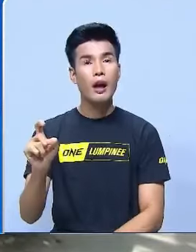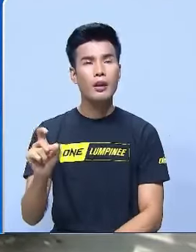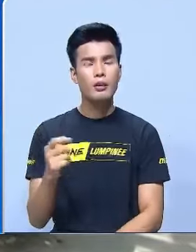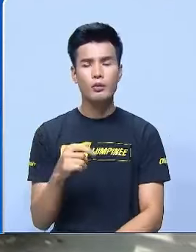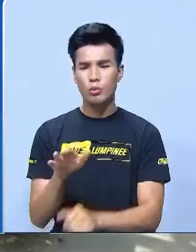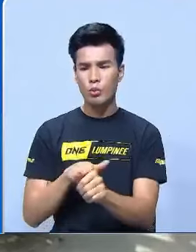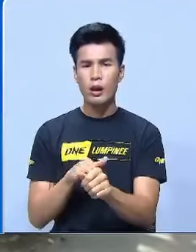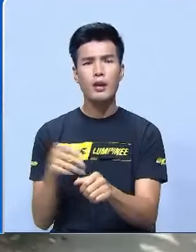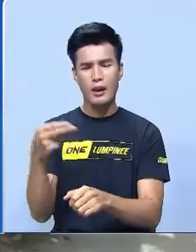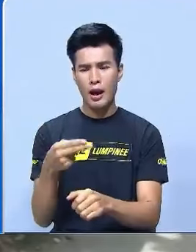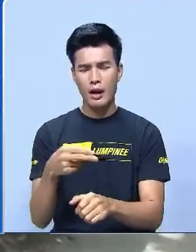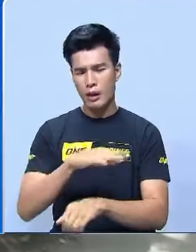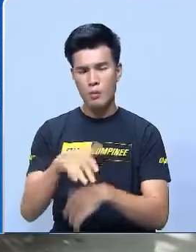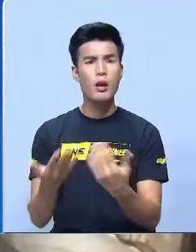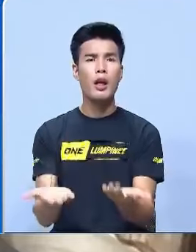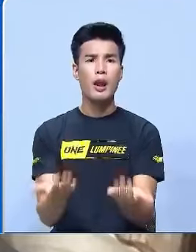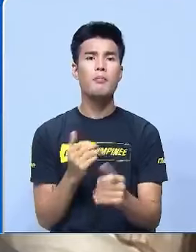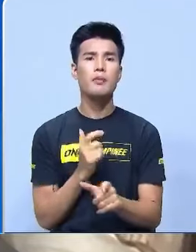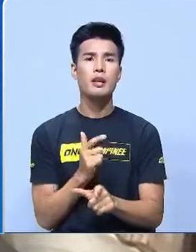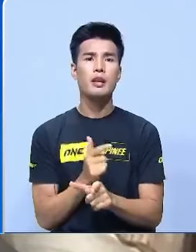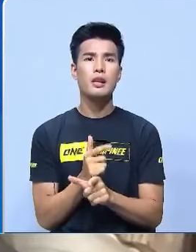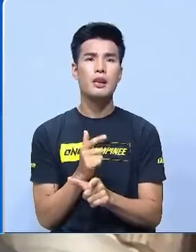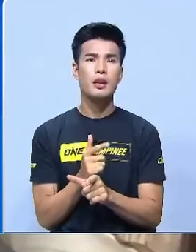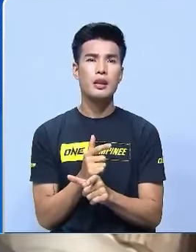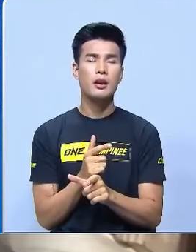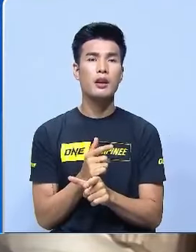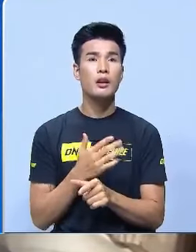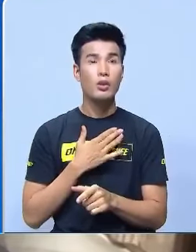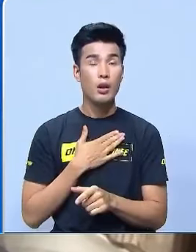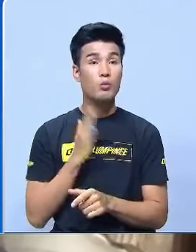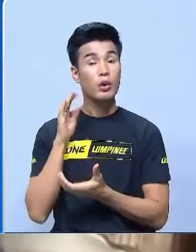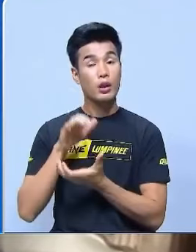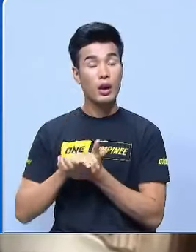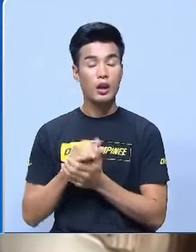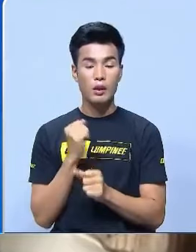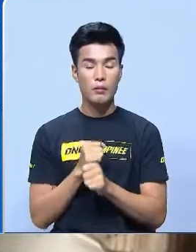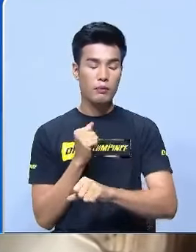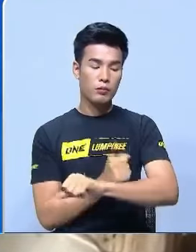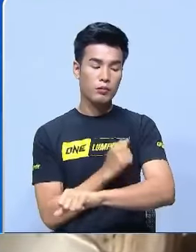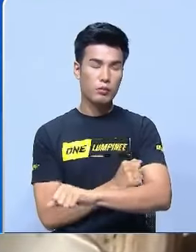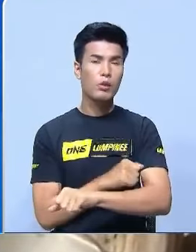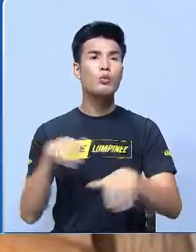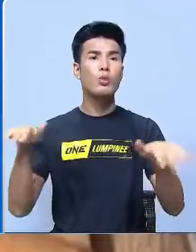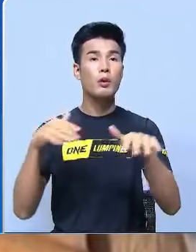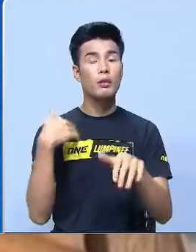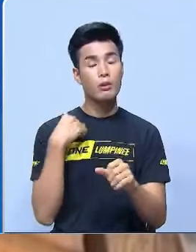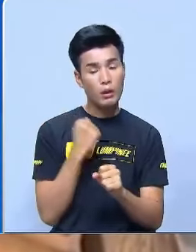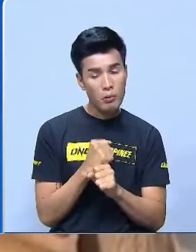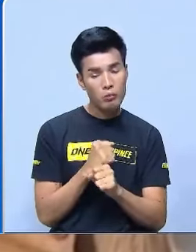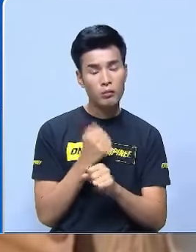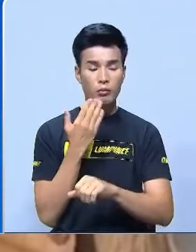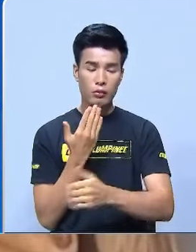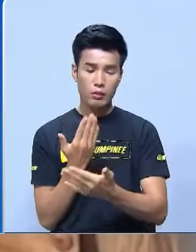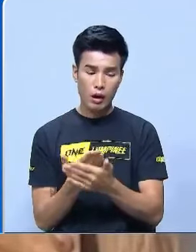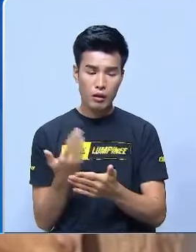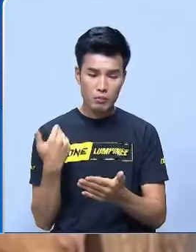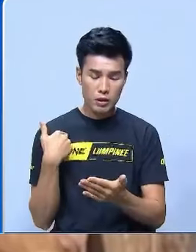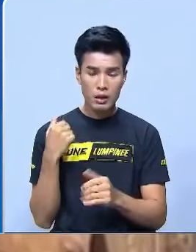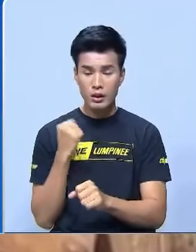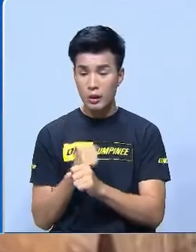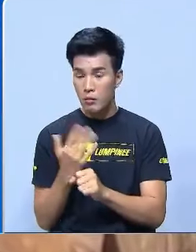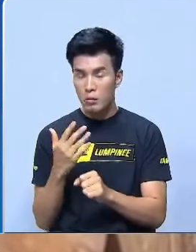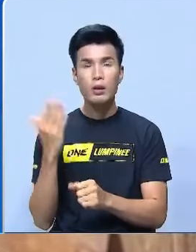เอากับหลานเราก็เลี้ยงไว้ทั้งหมดเลยตัวเองกับสามีมีอาชีพรับจ้างทั่วไปวันไหนมีงานก็มีเงินวันไหนไม่มีงานก็ไม่มีเงิน